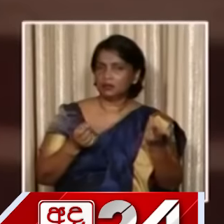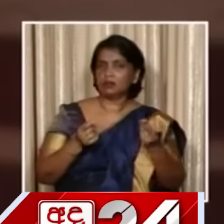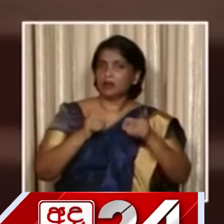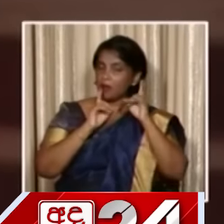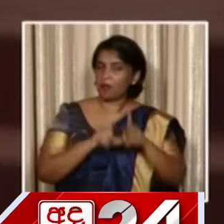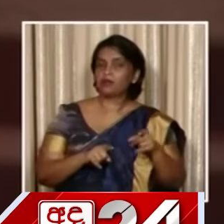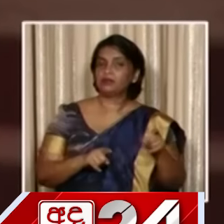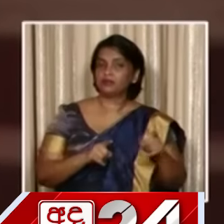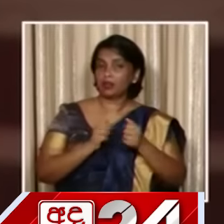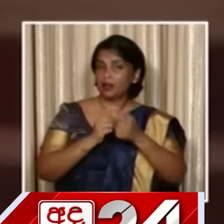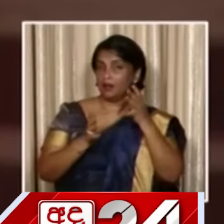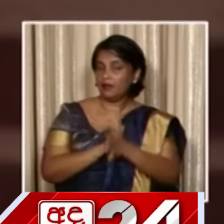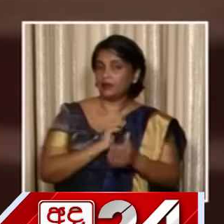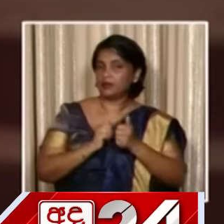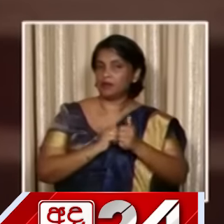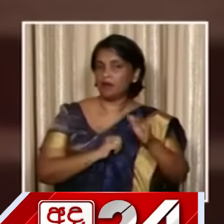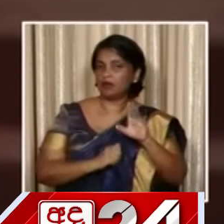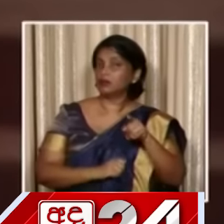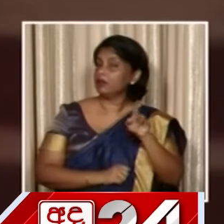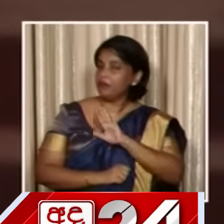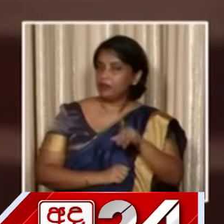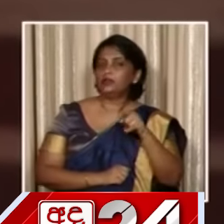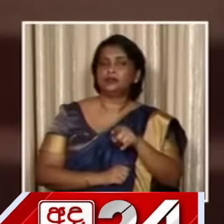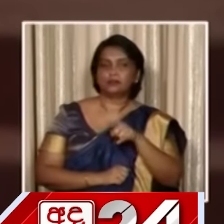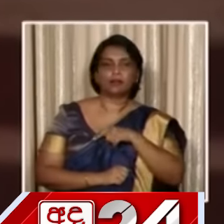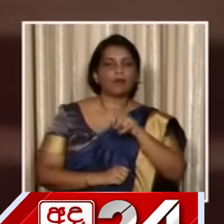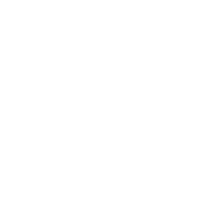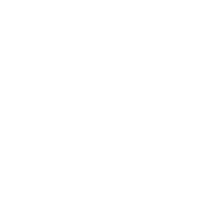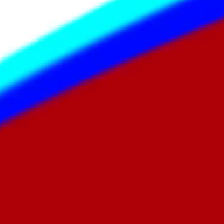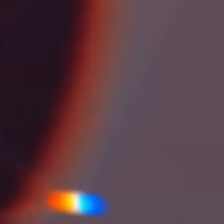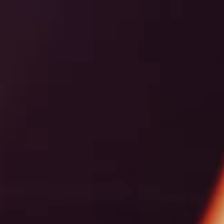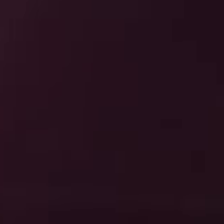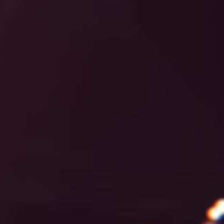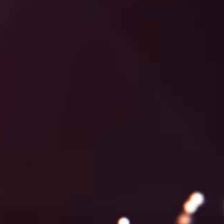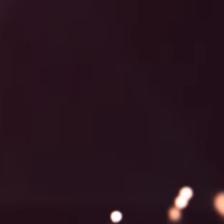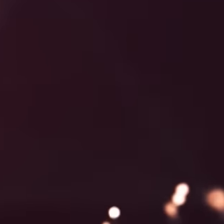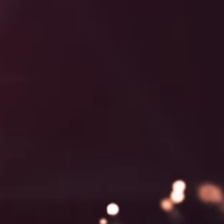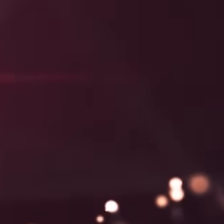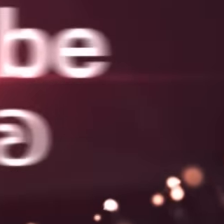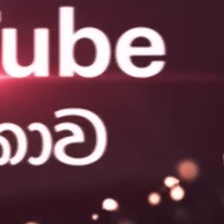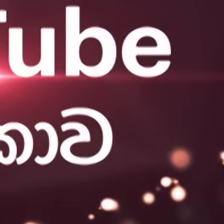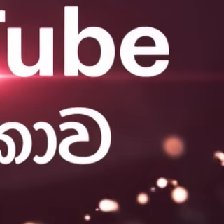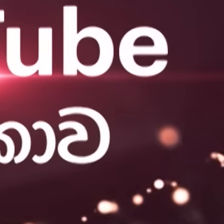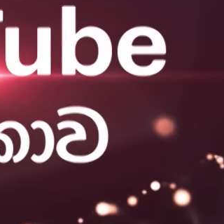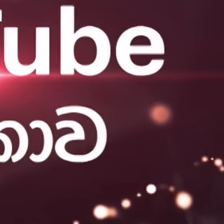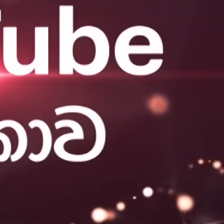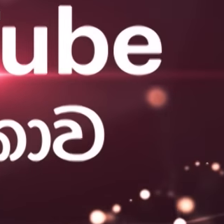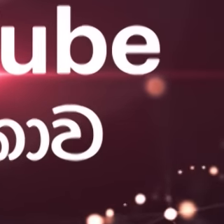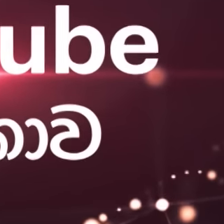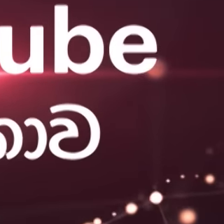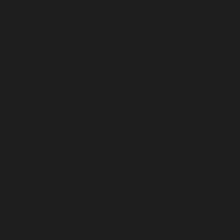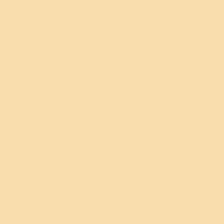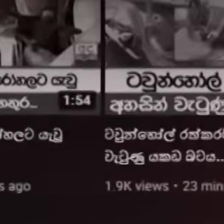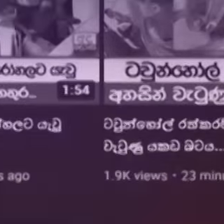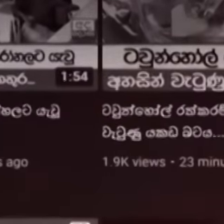එපා. ඒ නිසා වැරදි තැනකට මේ රට ගෙනියන්න එපා කියන කාරණාව මතක් කරමින් මම කියන්නේ. අද දෙරණ YouTube